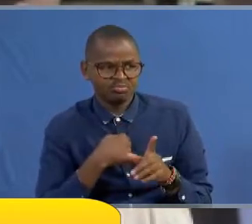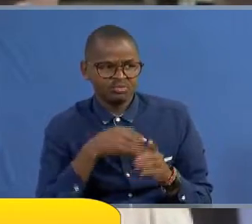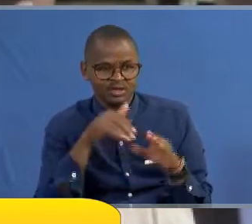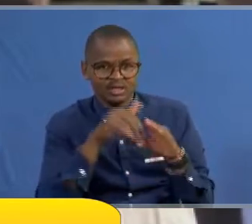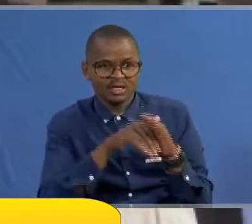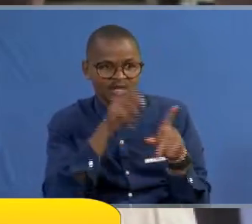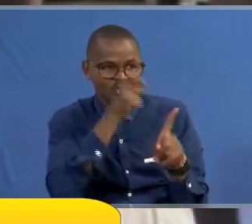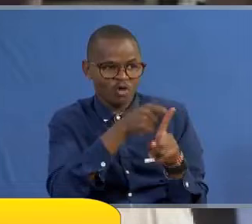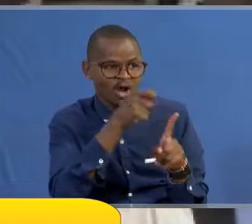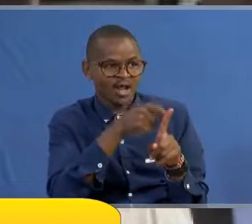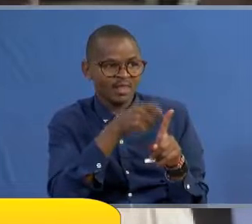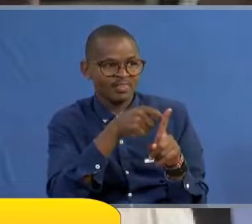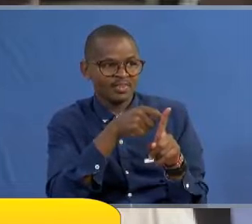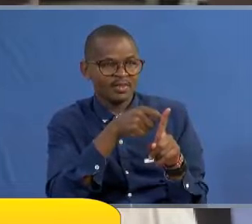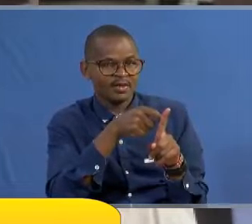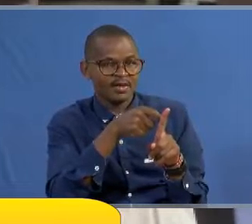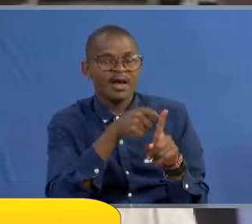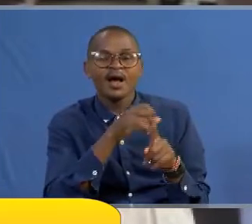in Kwale.